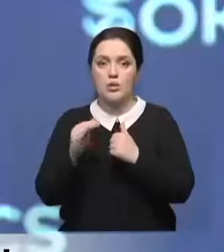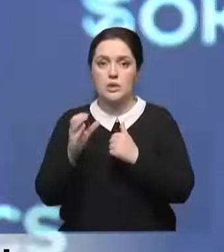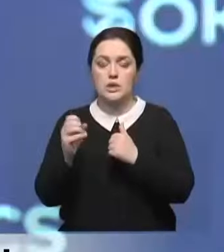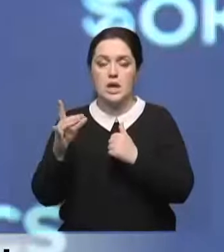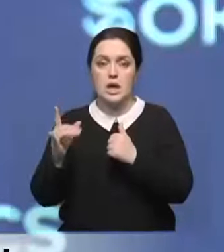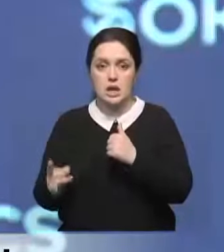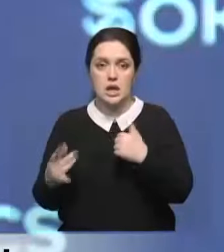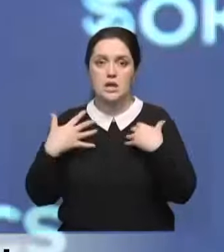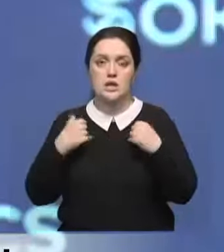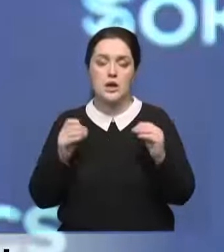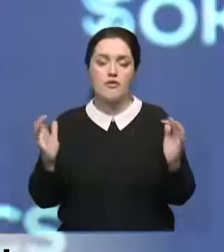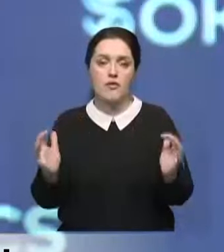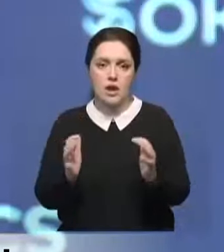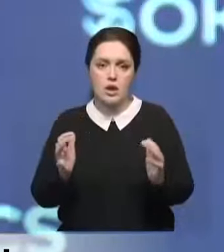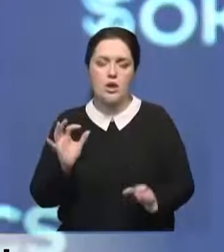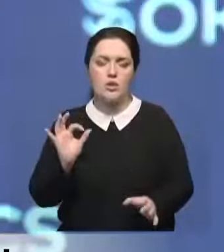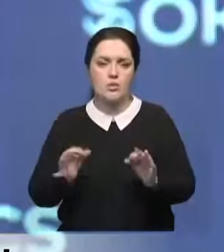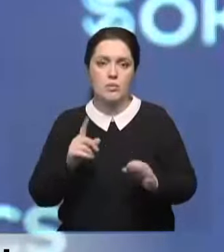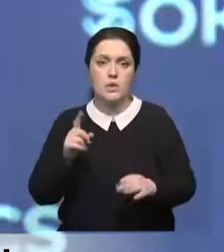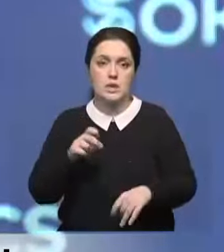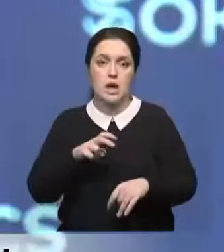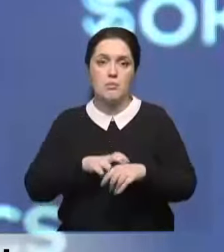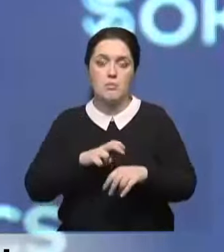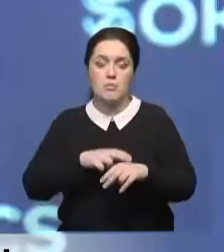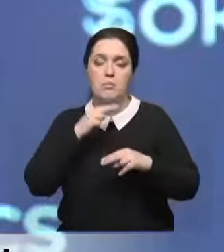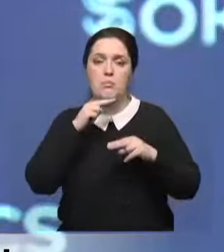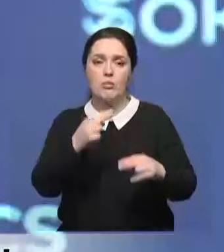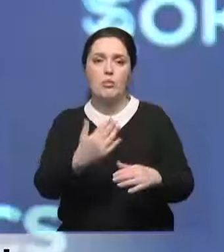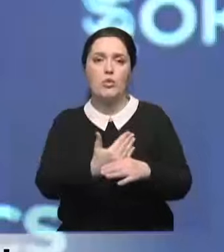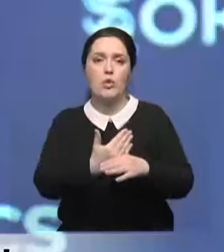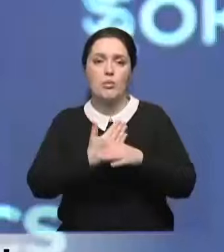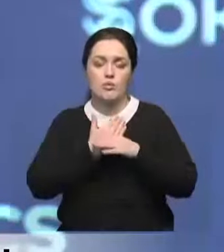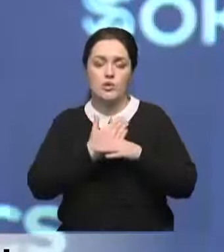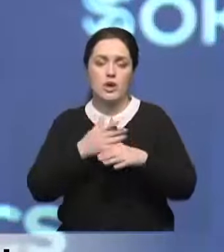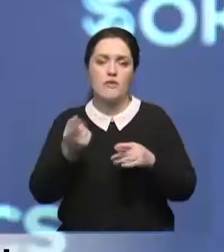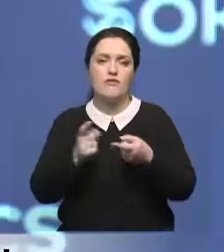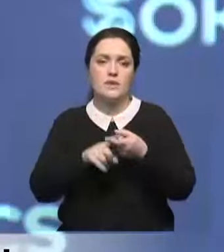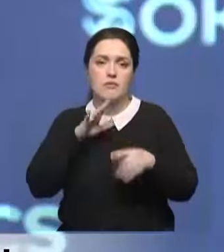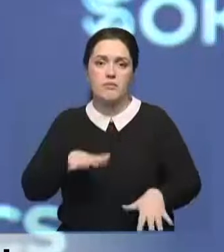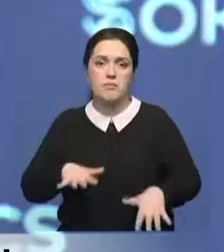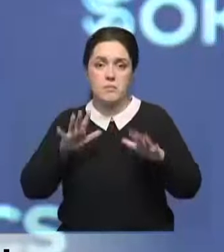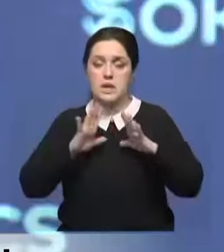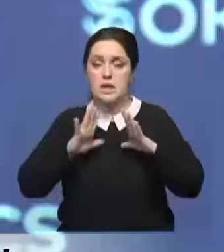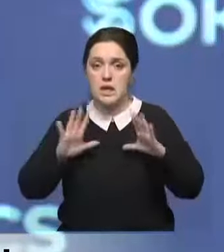части здравоохранения стабильная. За медицинской помощью в связи с паводком граждане не обращались.